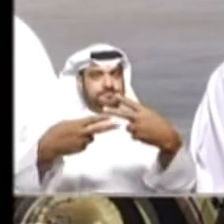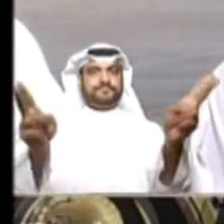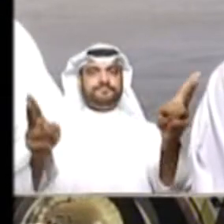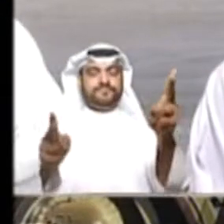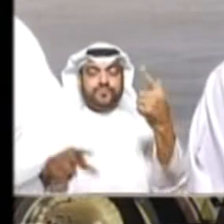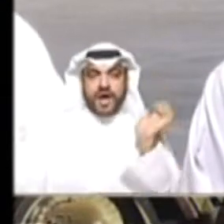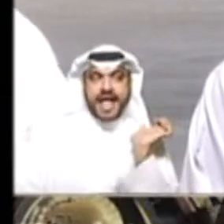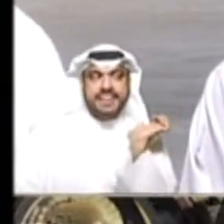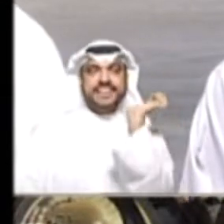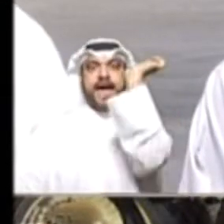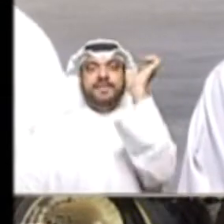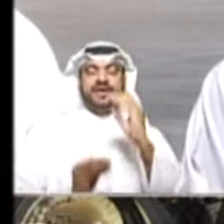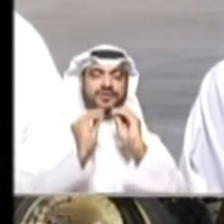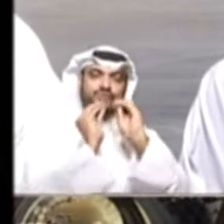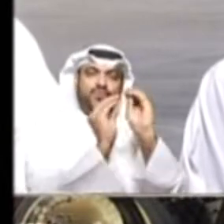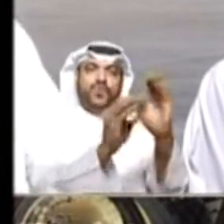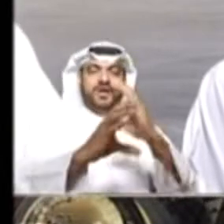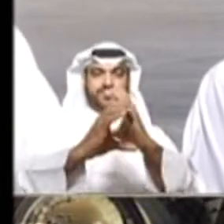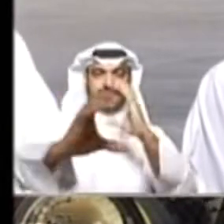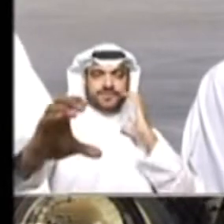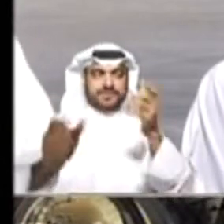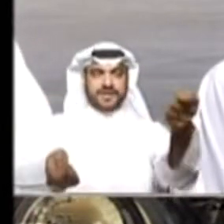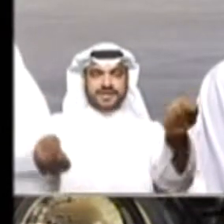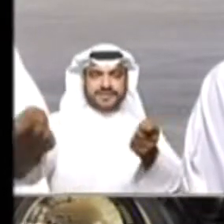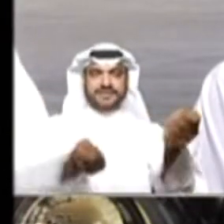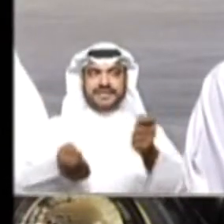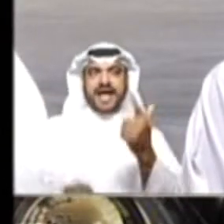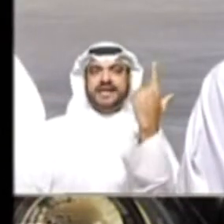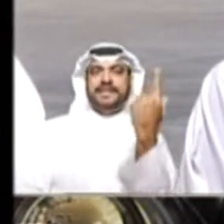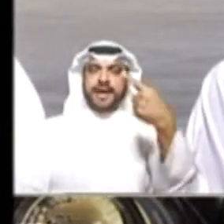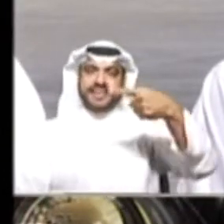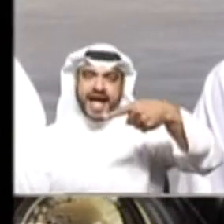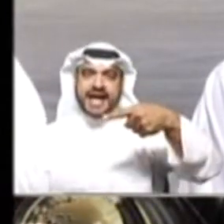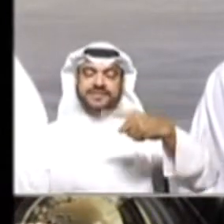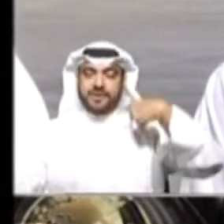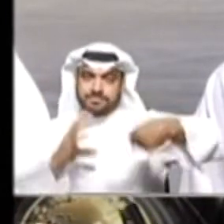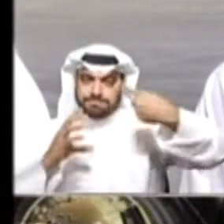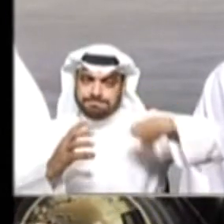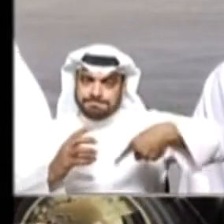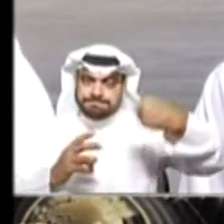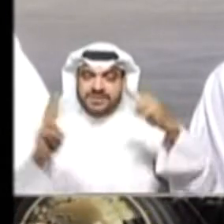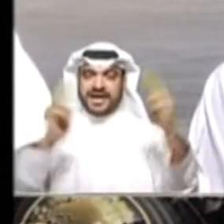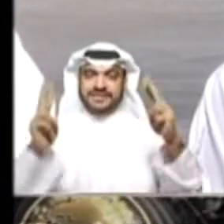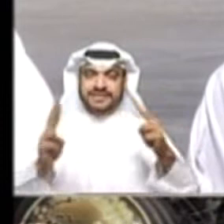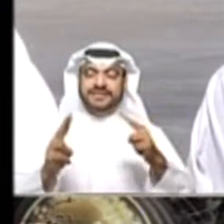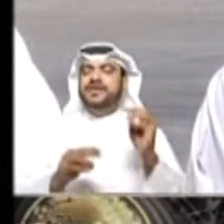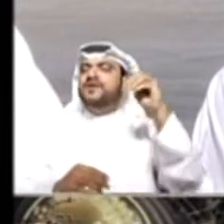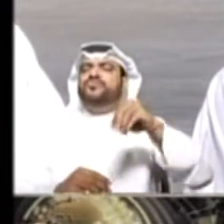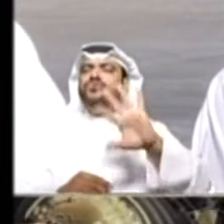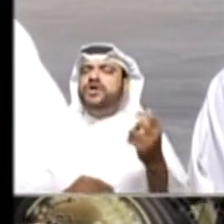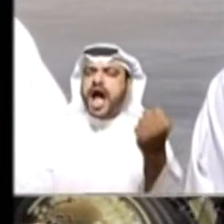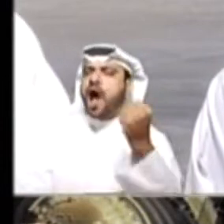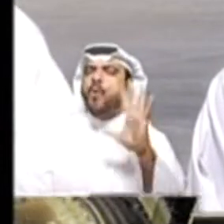بتأمين وصول 17 مولد، هذه المولدات مولدات متنقلة، سعة كل واحدة